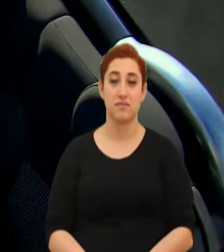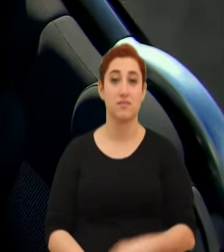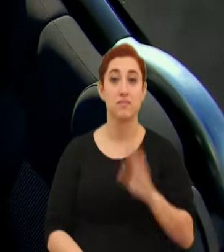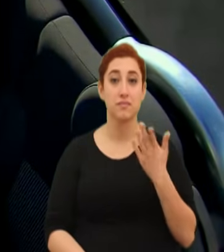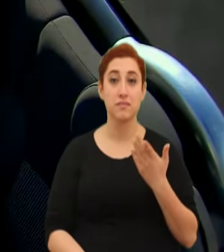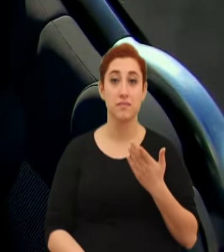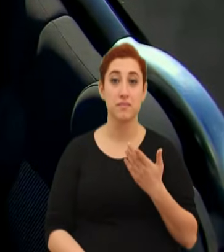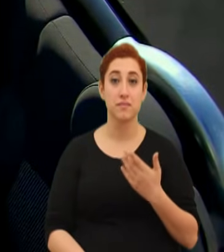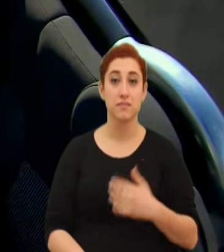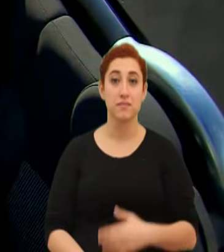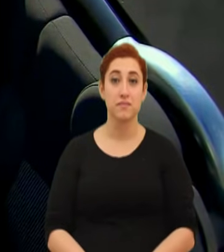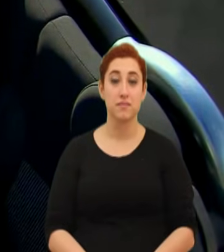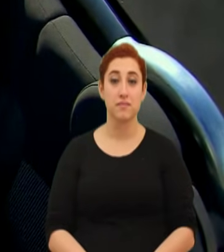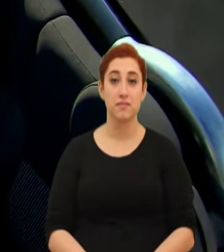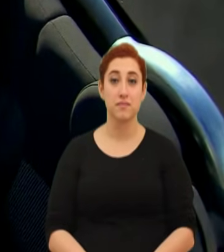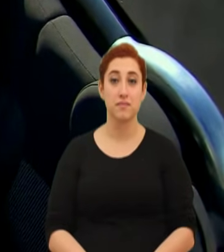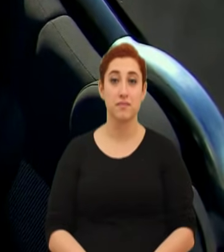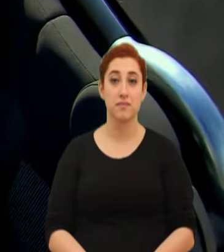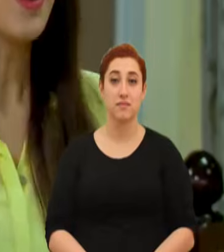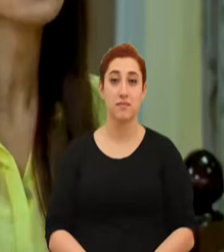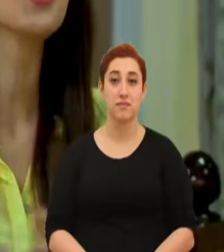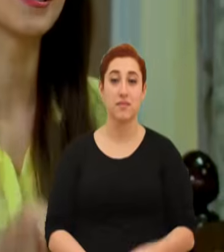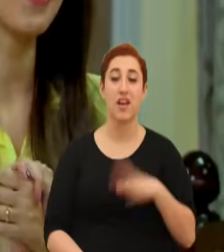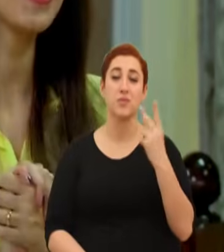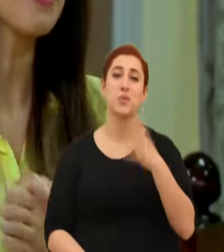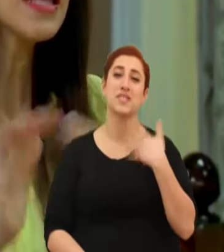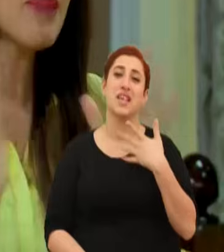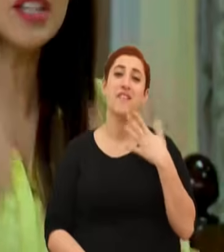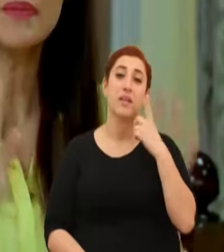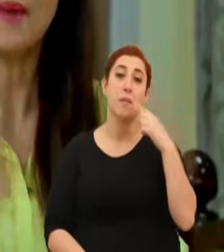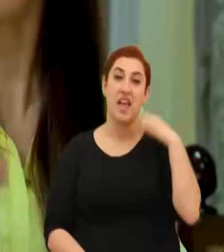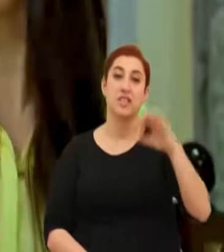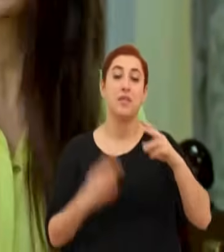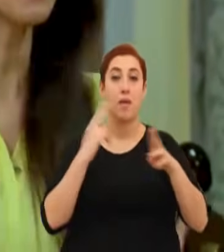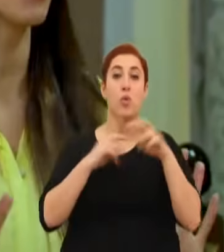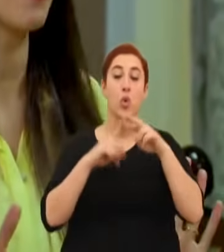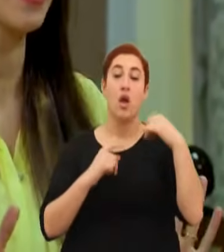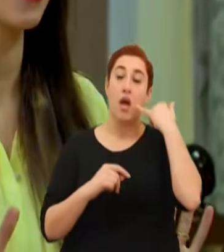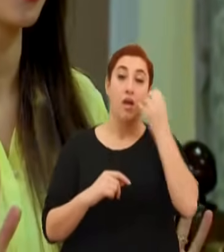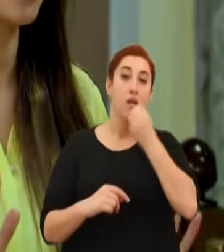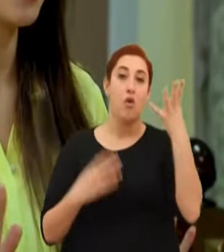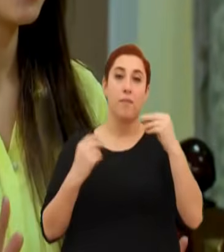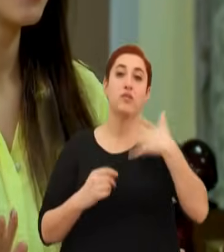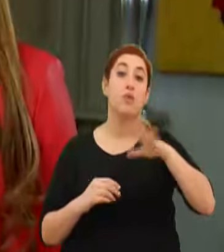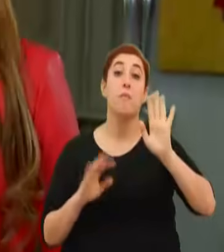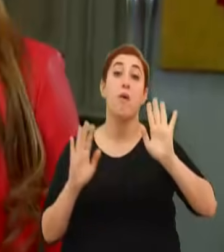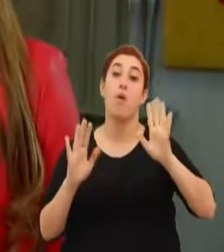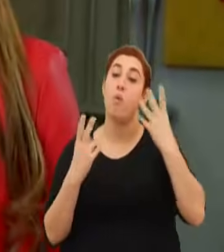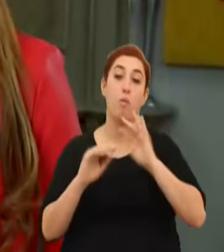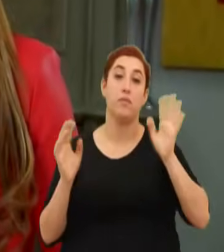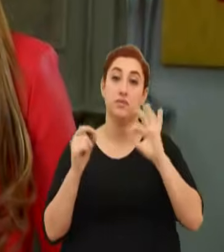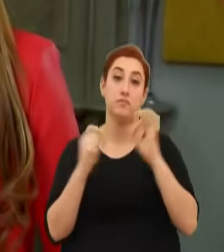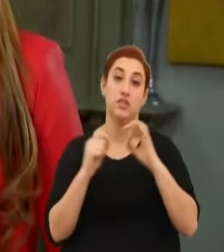Hı? Niye? Ay çok sevindim ben. Ben şimdi hemen Nurhan'ı arayıp söylemek istiyorum. Aa!